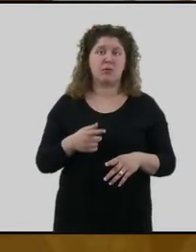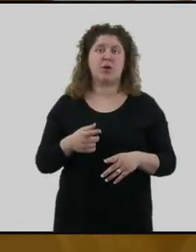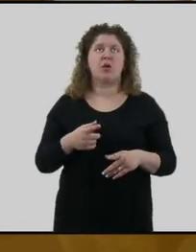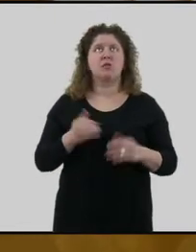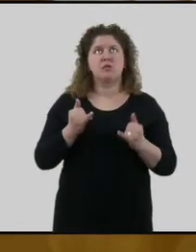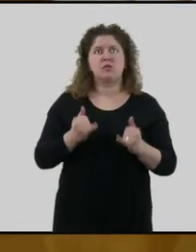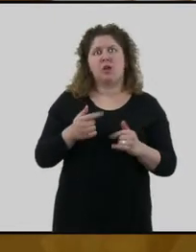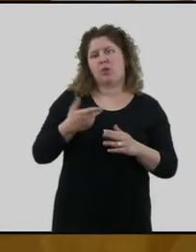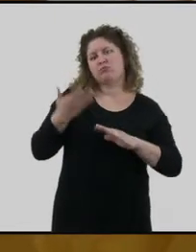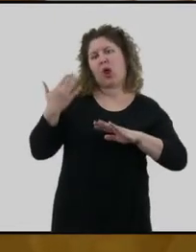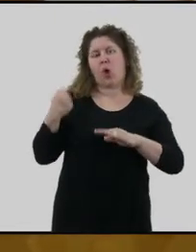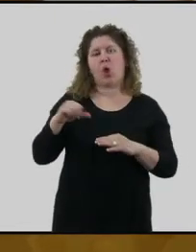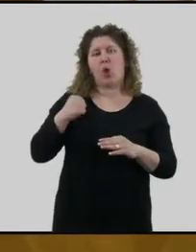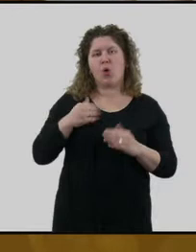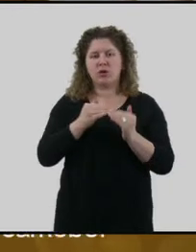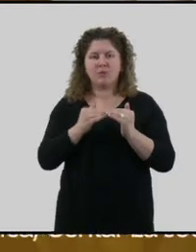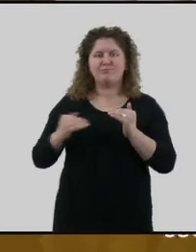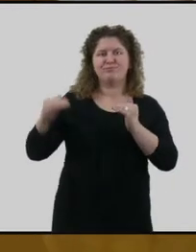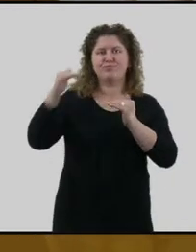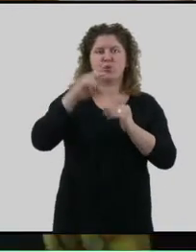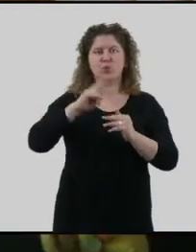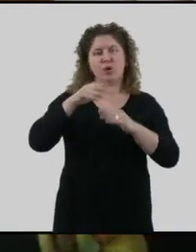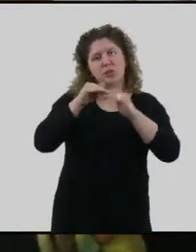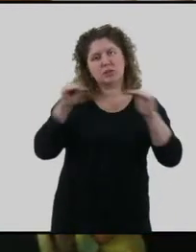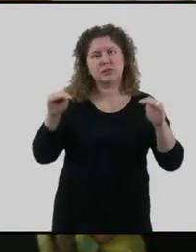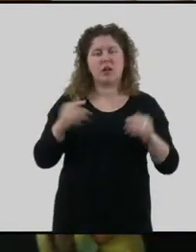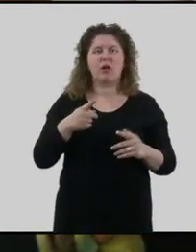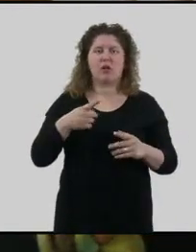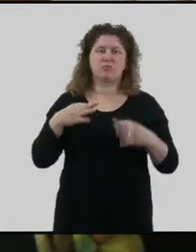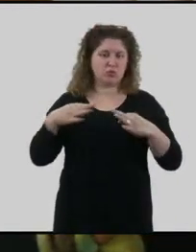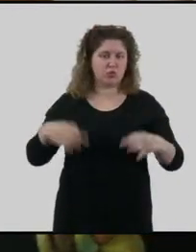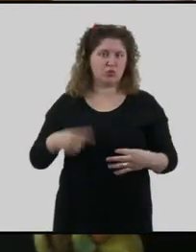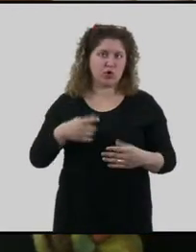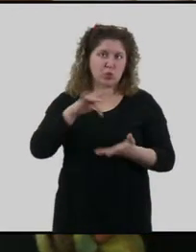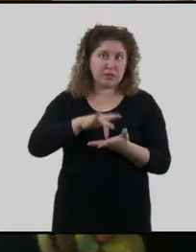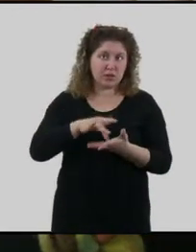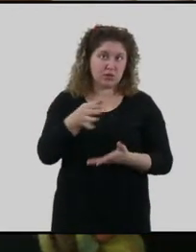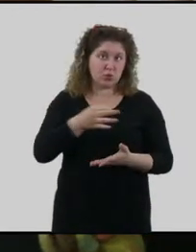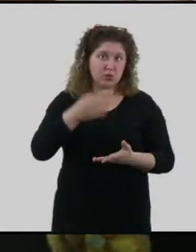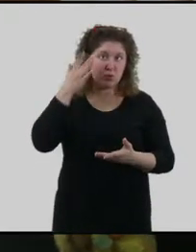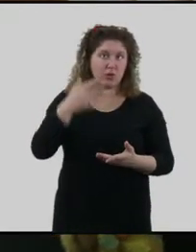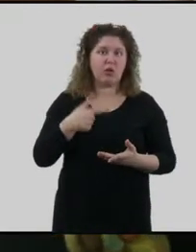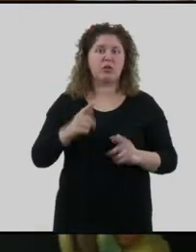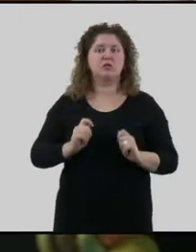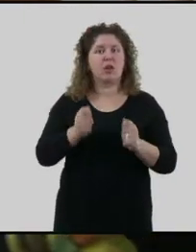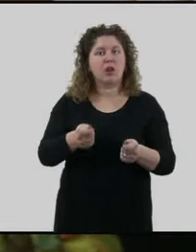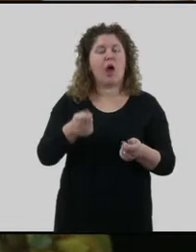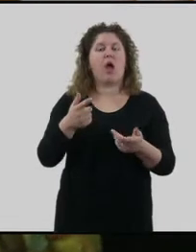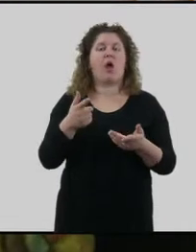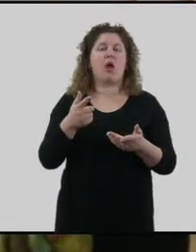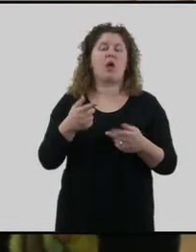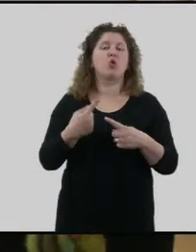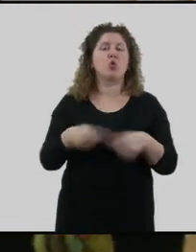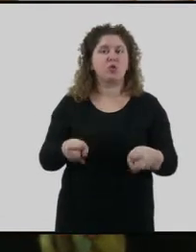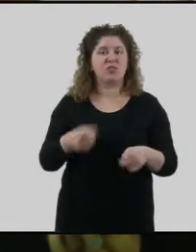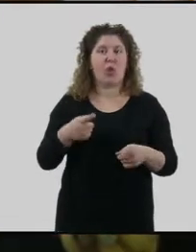na jednu puno višu razinu. Kako od nas stručnih radnika koje radimo u centrima za socijalnu skrb gdje se izdaje dozvola za